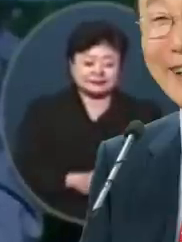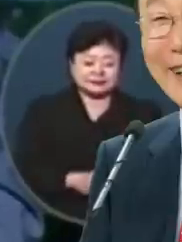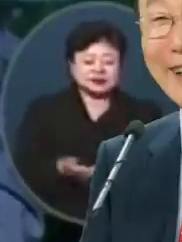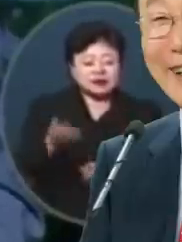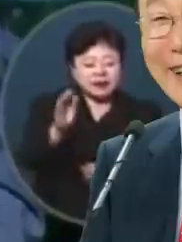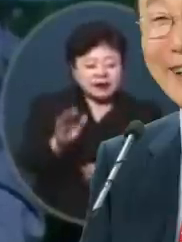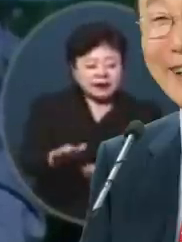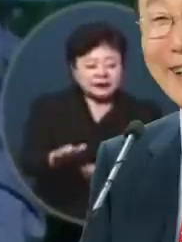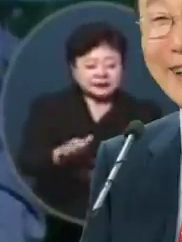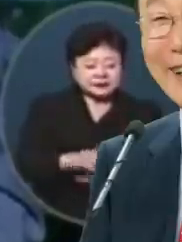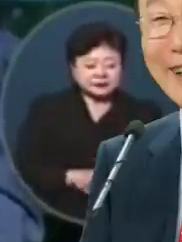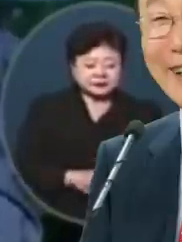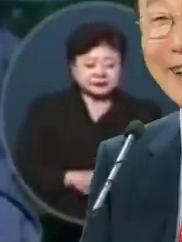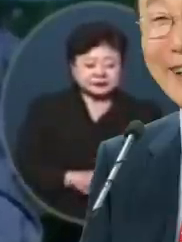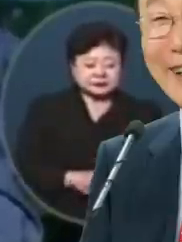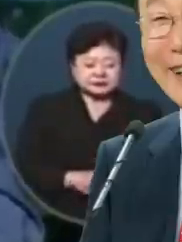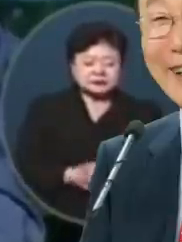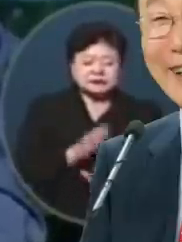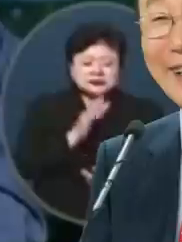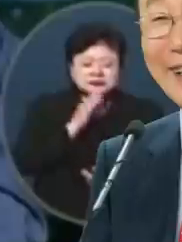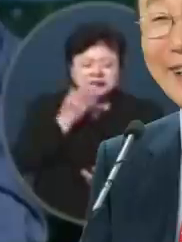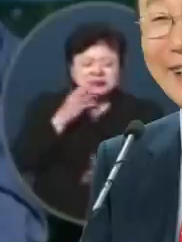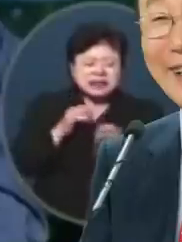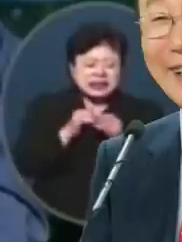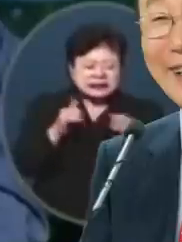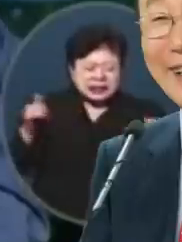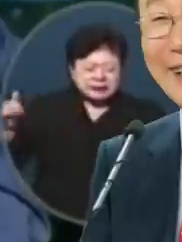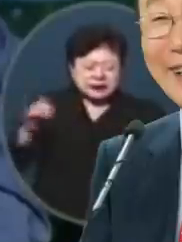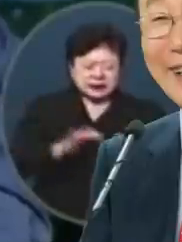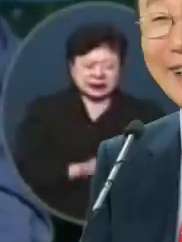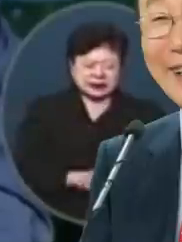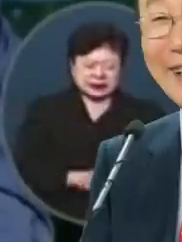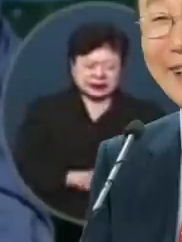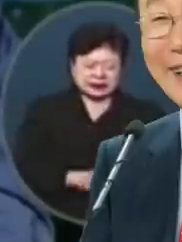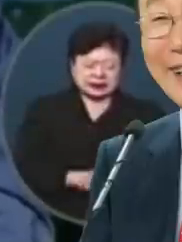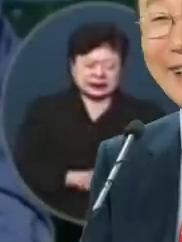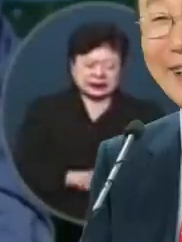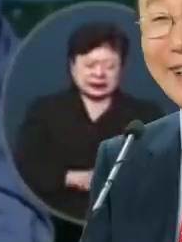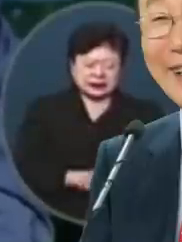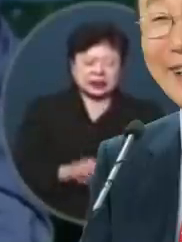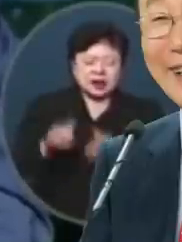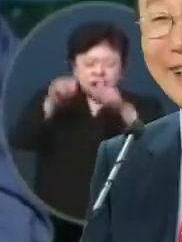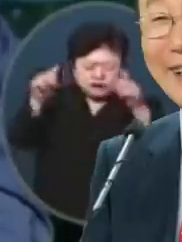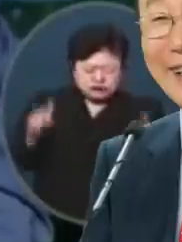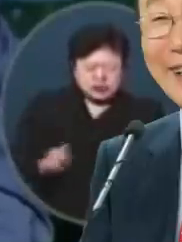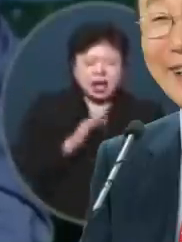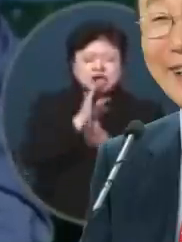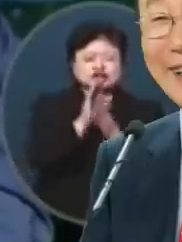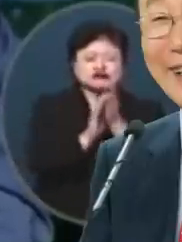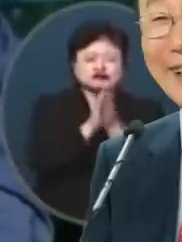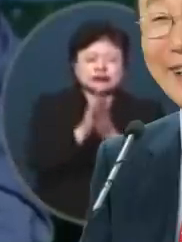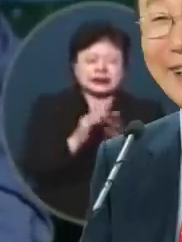그런데 얼마나 이스라엘 백성들이 이 우상 숭배가 많았던지